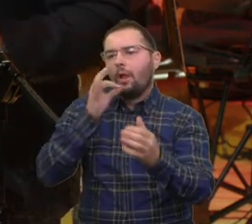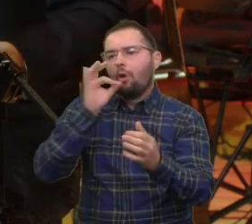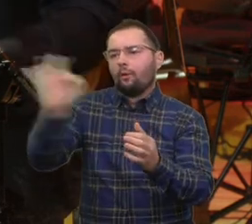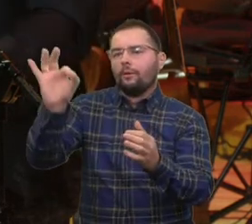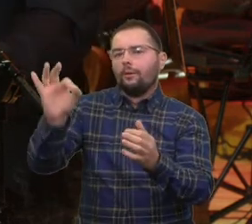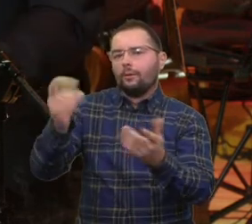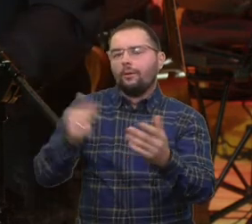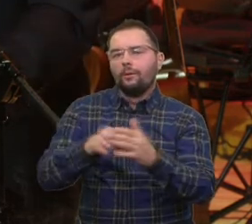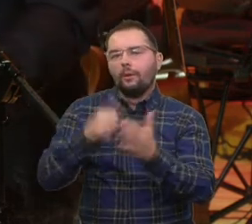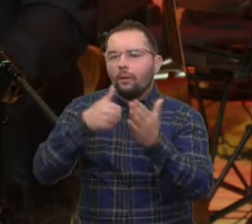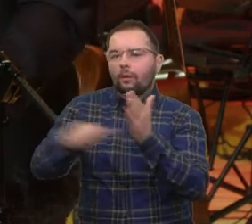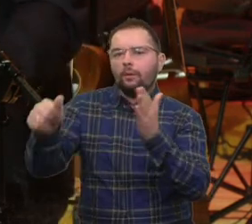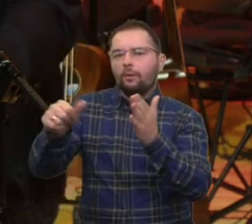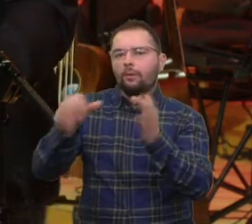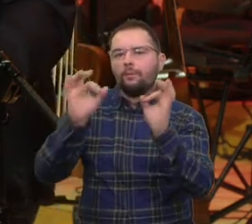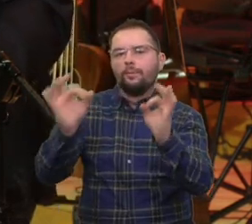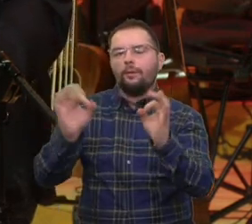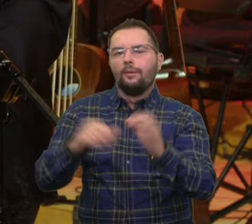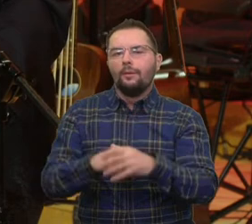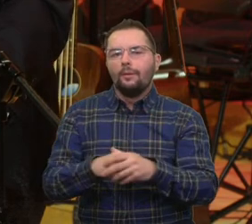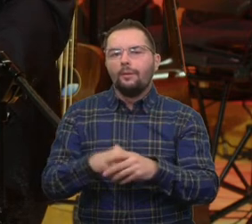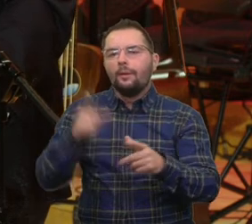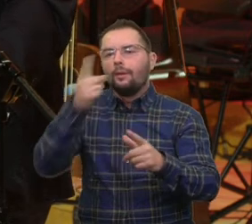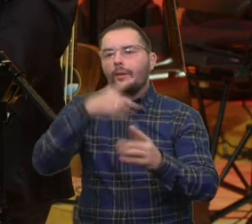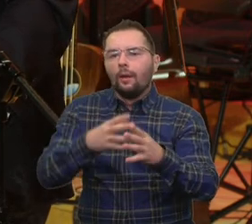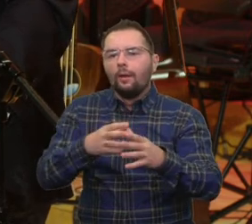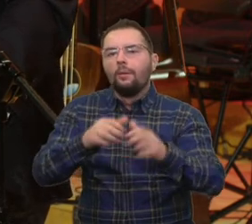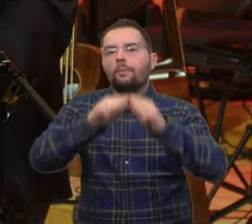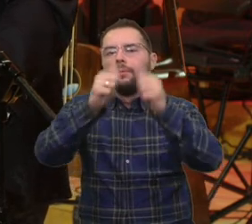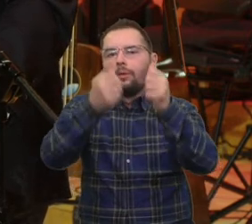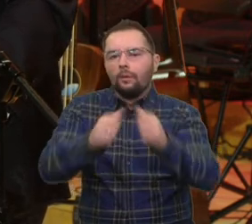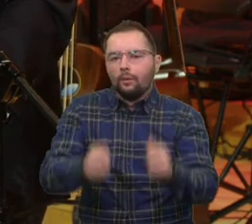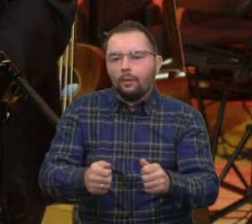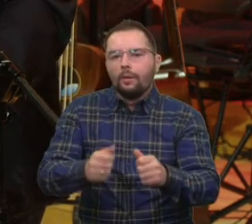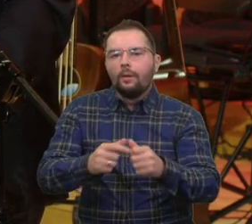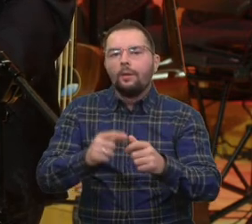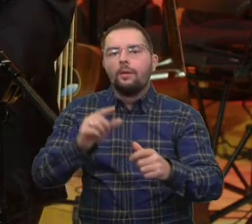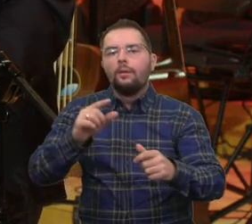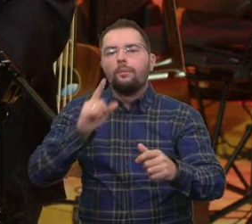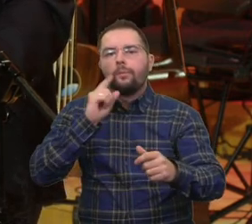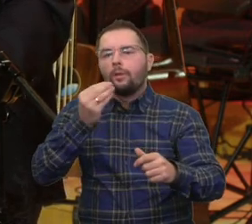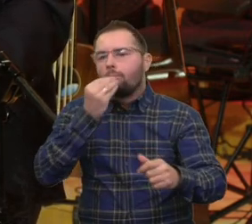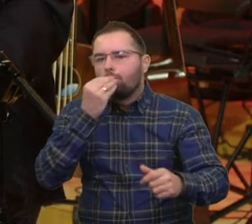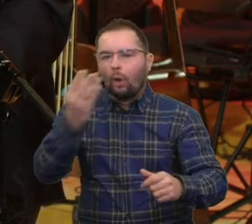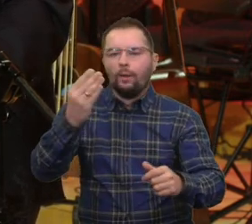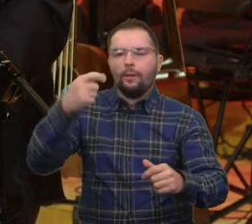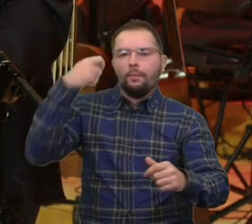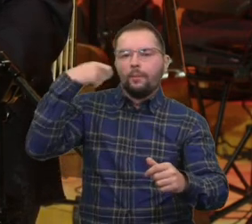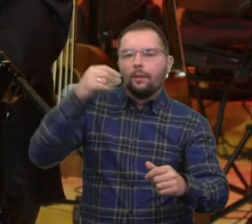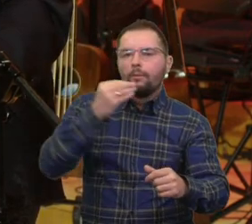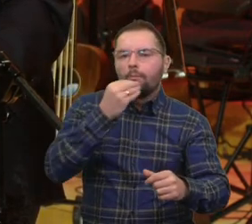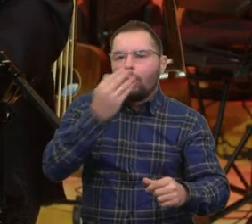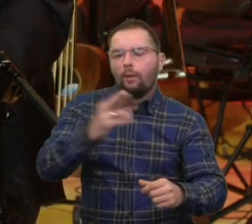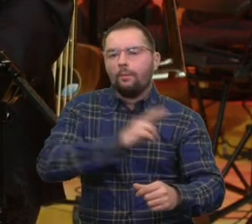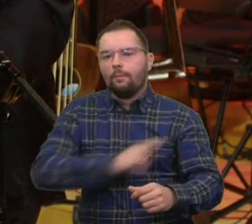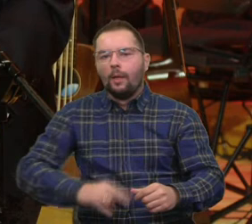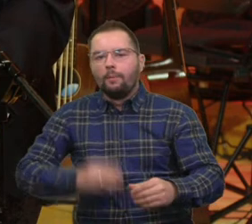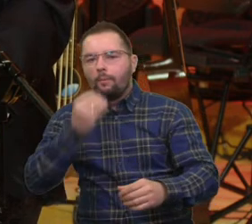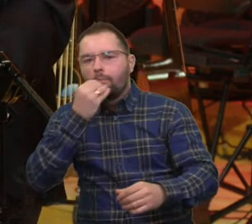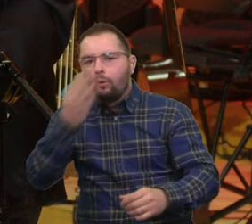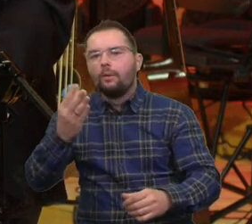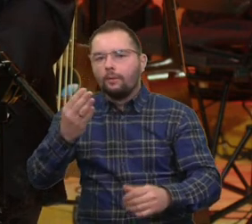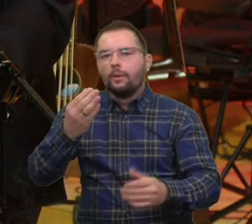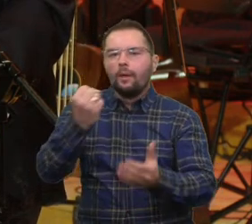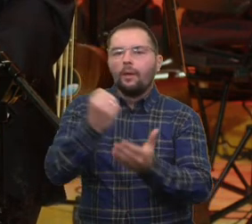Więc już za moment. Szanowni Państwo, statuetki. Super prezydent, super burmistrz i super wójt i